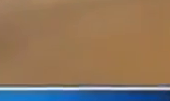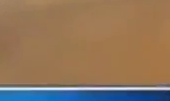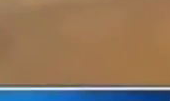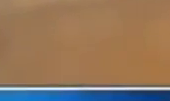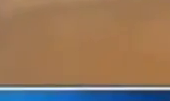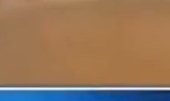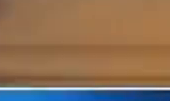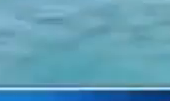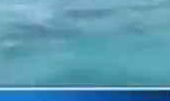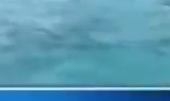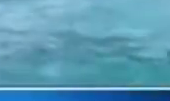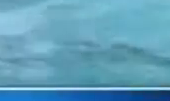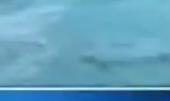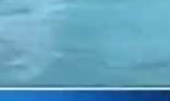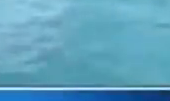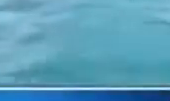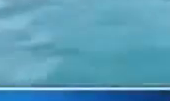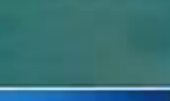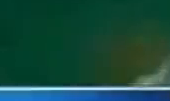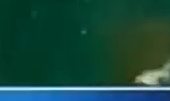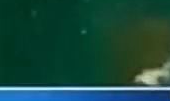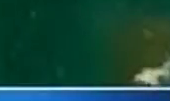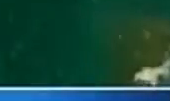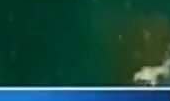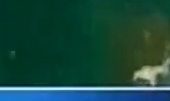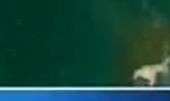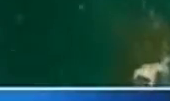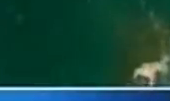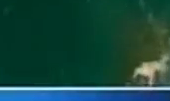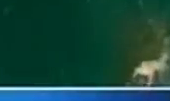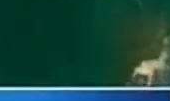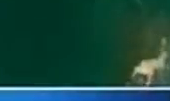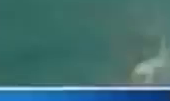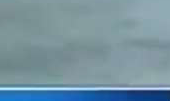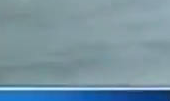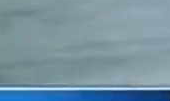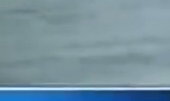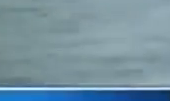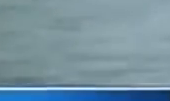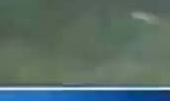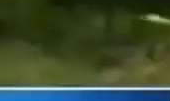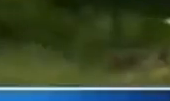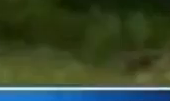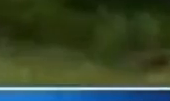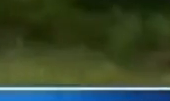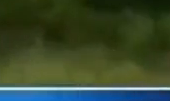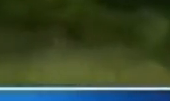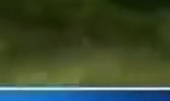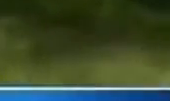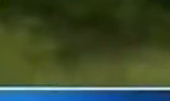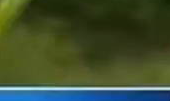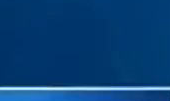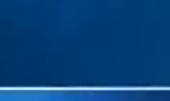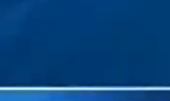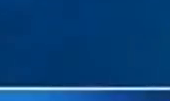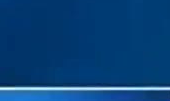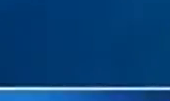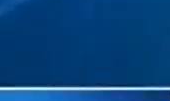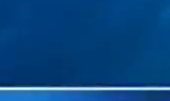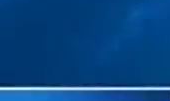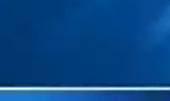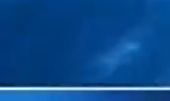billion pesos. Yun ang nagpapaikot ng ekonomiya ng Palawan. Kung mawawala yun na tuluyan at mag-aapat na buwan na